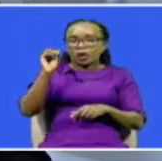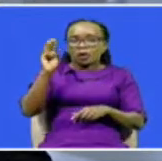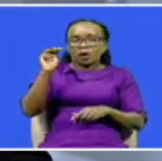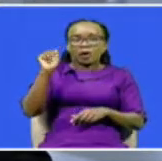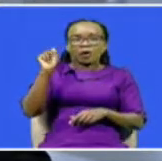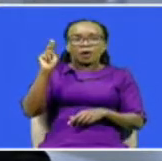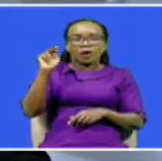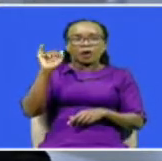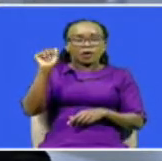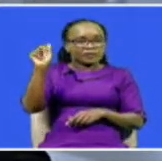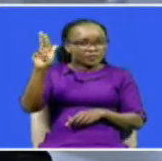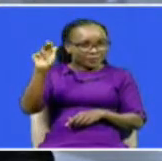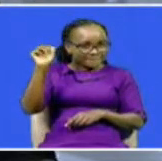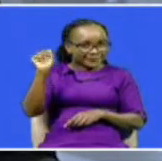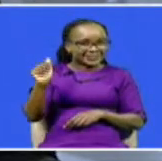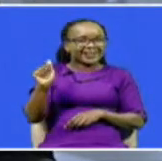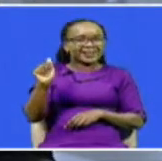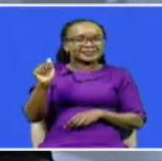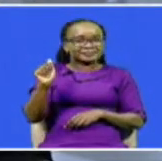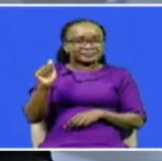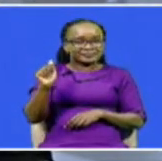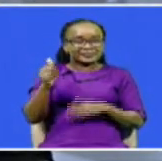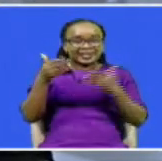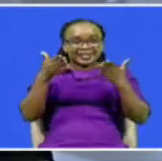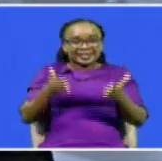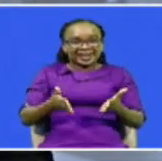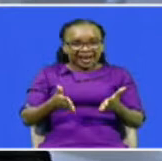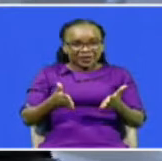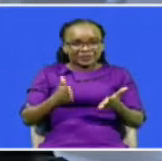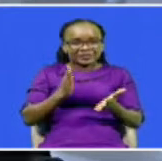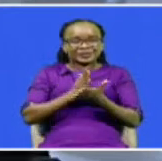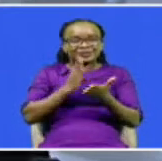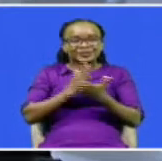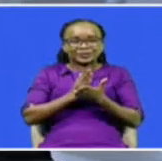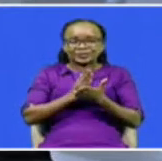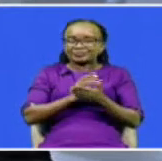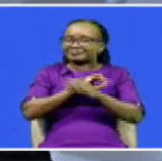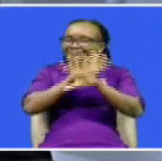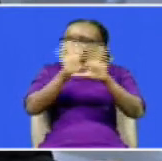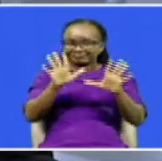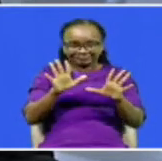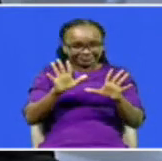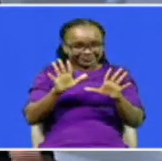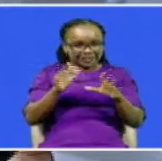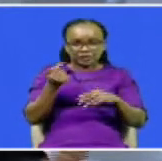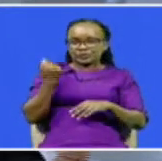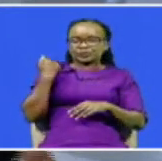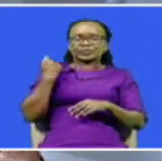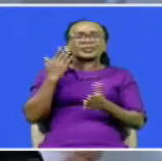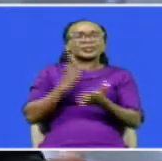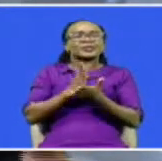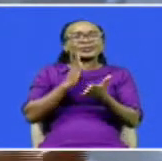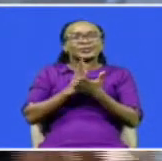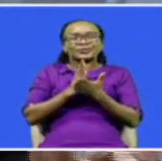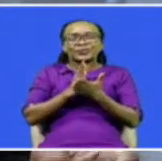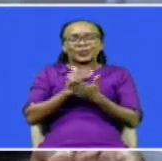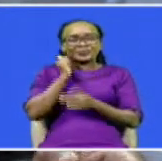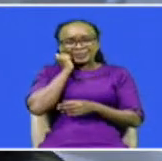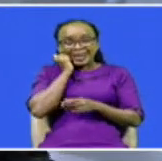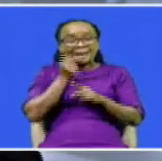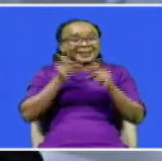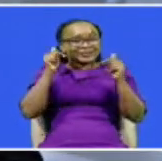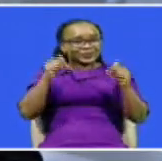mwenzangu Maria Atoli, ni kwamba kutwa na kupambazuka kwa Mungu si kazi bwana. Juzi ilikuwa mahangaiko visa nini, lakini